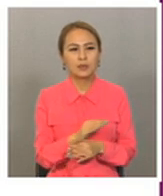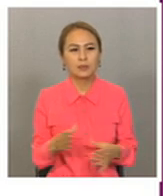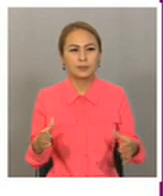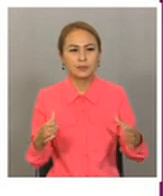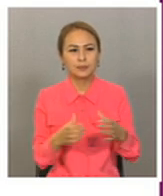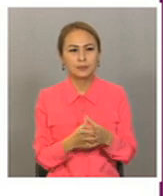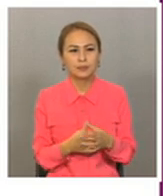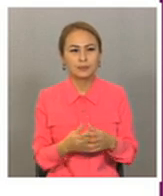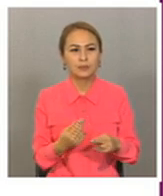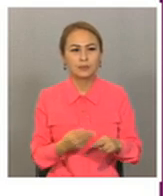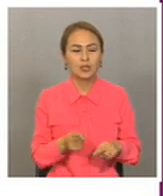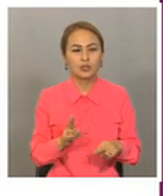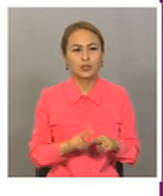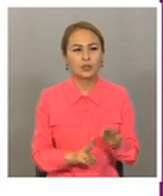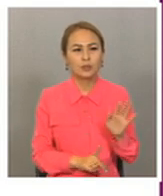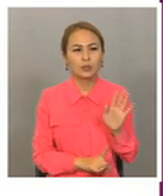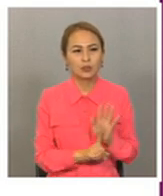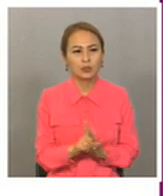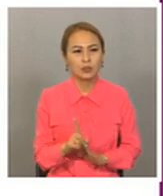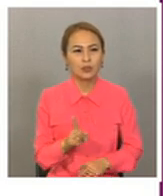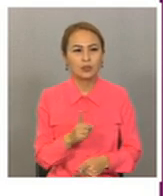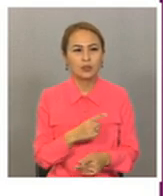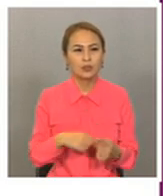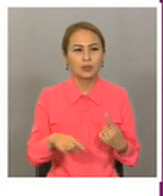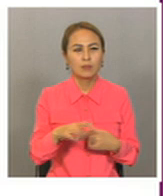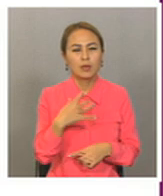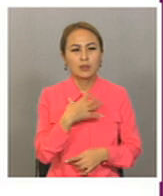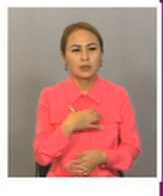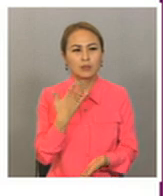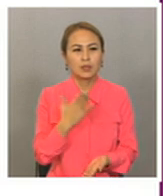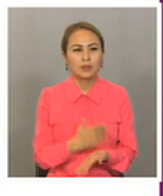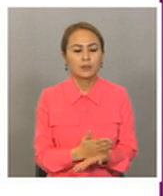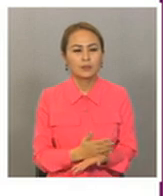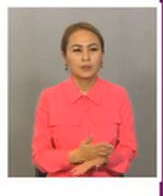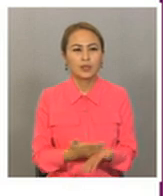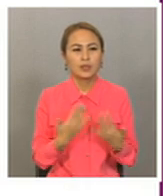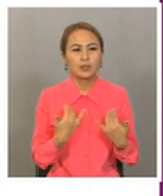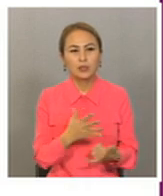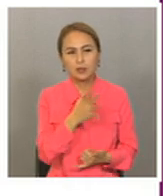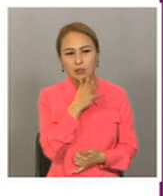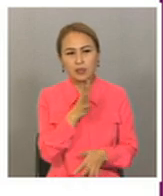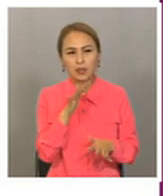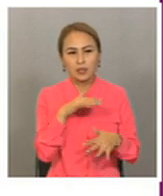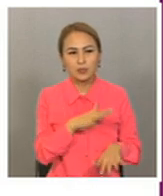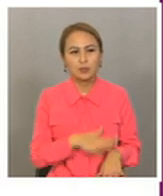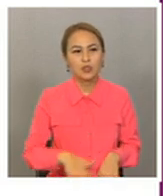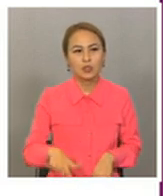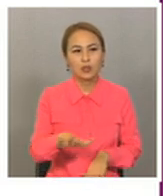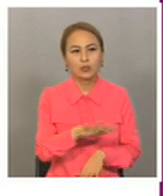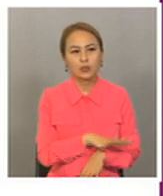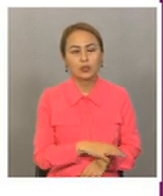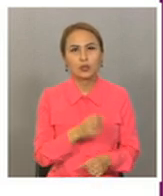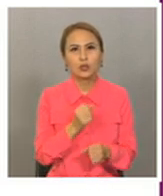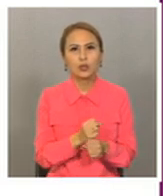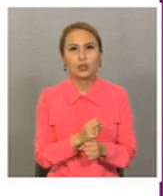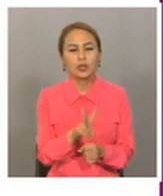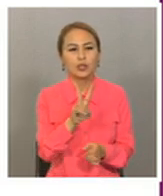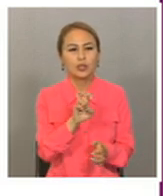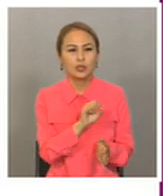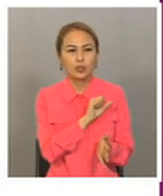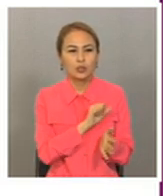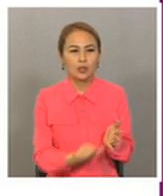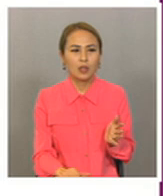Балықтар мен итбалықтың тұрғындар үшін үлкен кәсіптік маңызы бар. Қазіргі кезде Каспий жағалауында